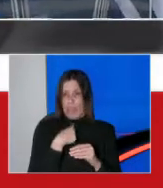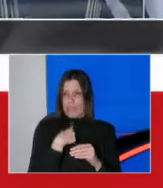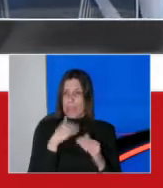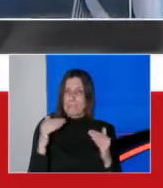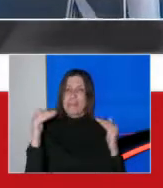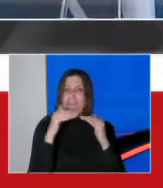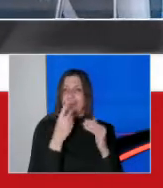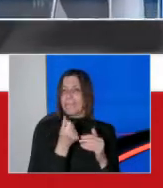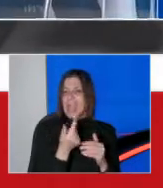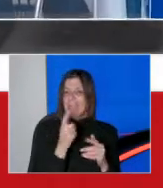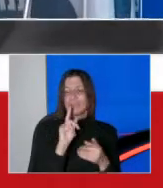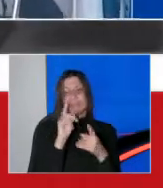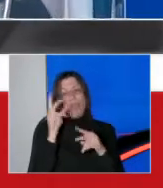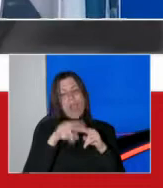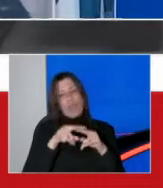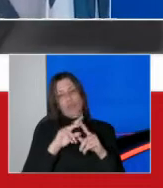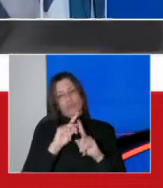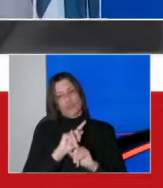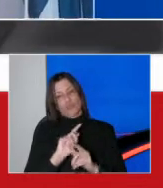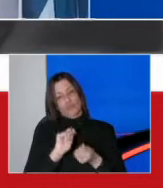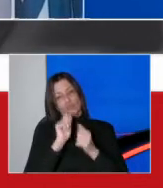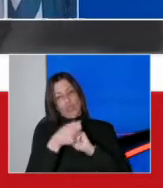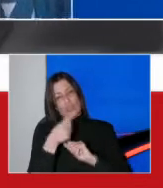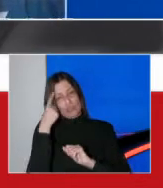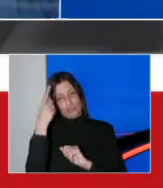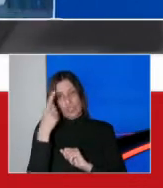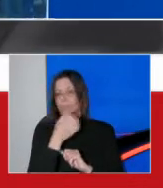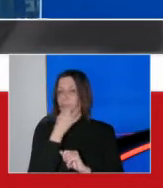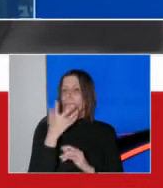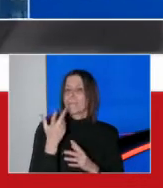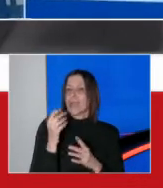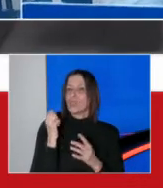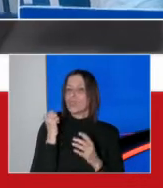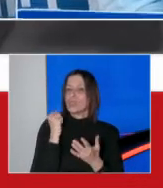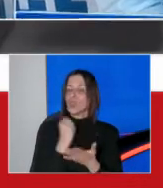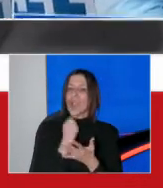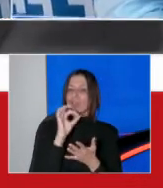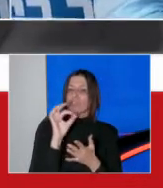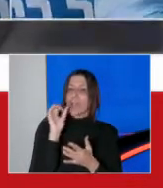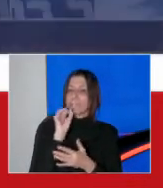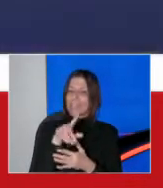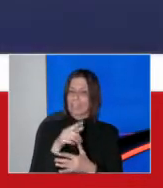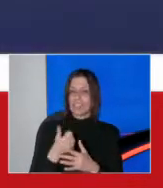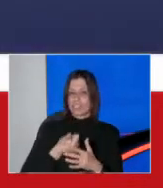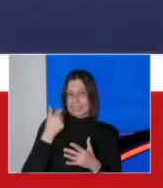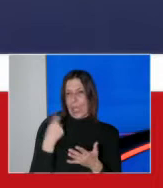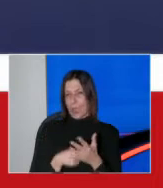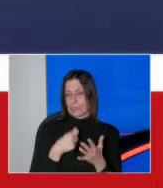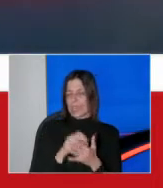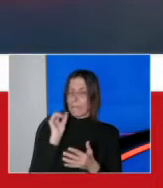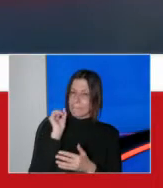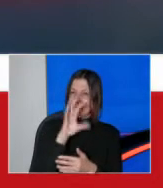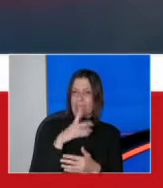מתאם מחירים, ואז הוא שינה לגמרי את הגישה. אגב, עמית, מה באמת תוקף של מכתב כזה? חוץ מזה ששר האוצר שולח